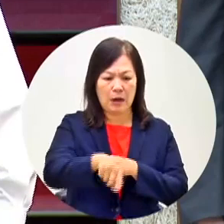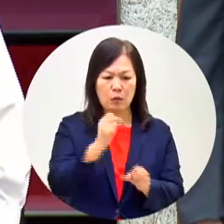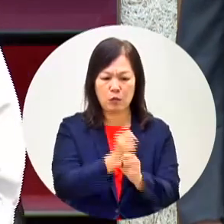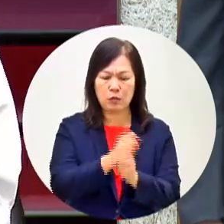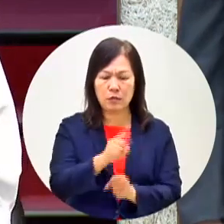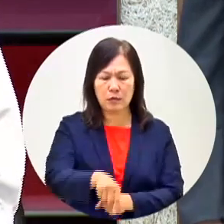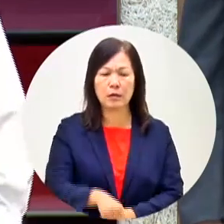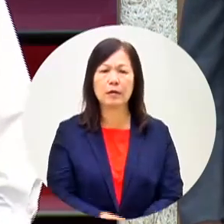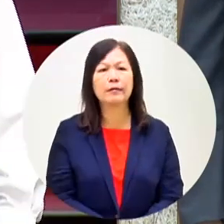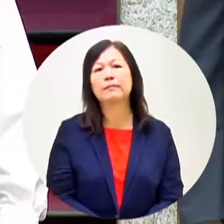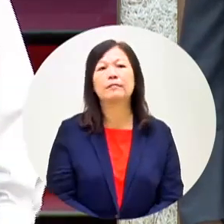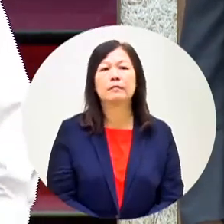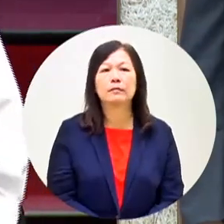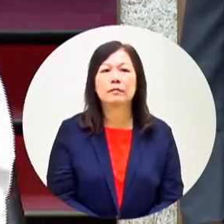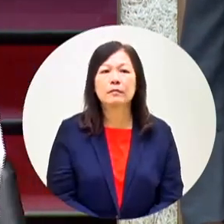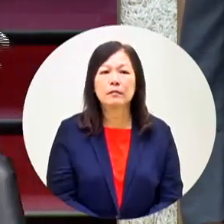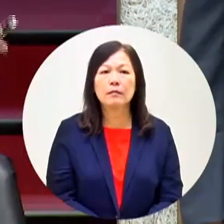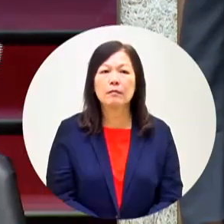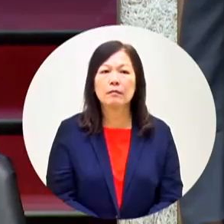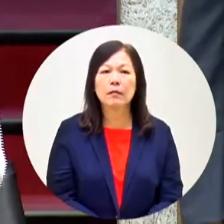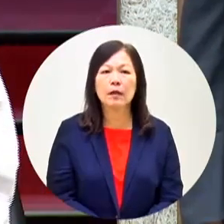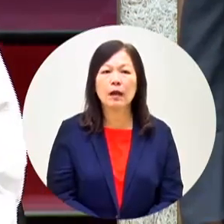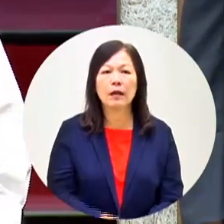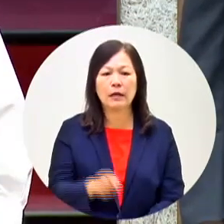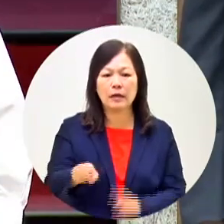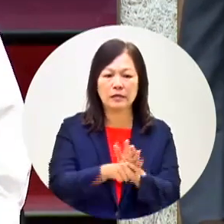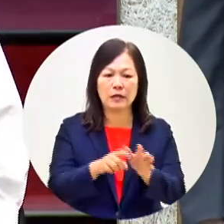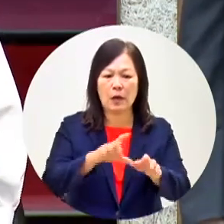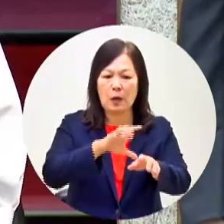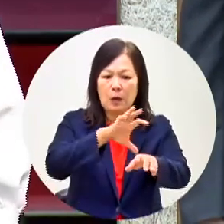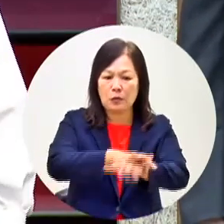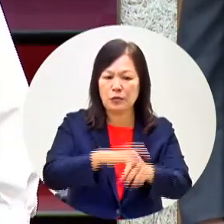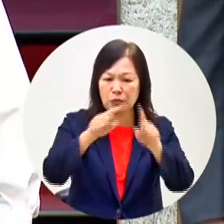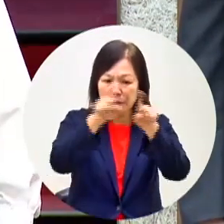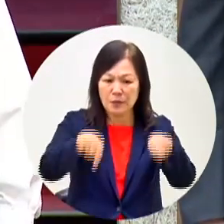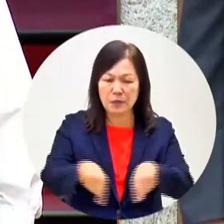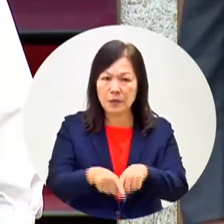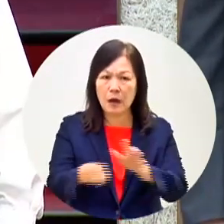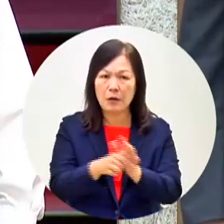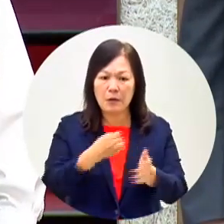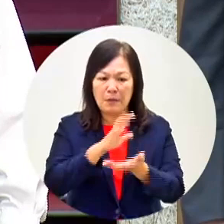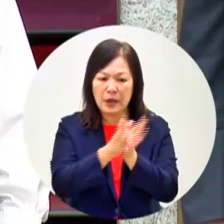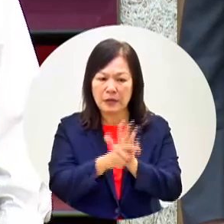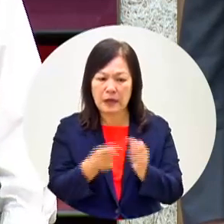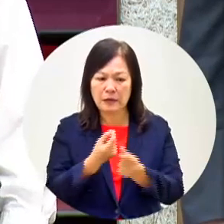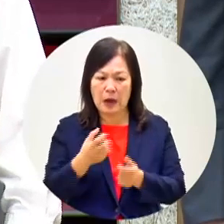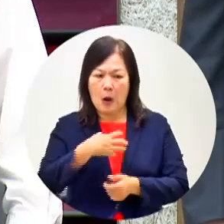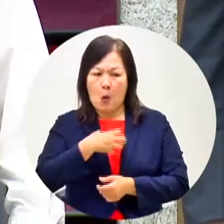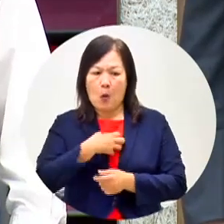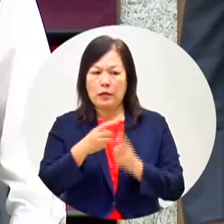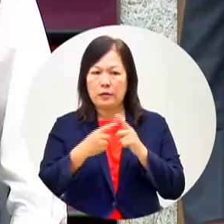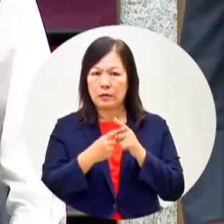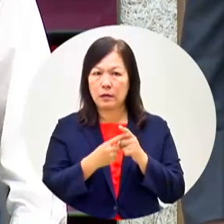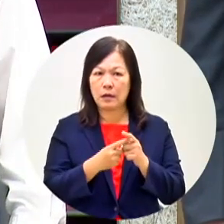人是一个机票，你说当作恐怖分子来处理，要升官就对